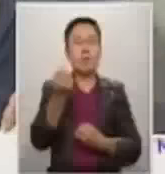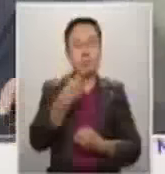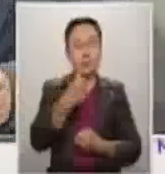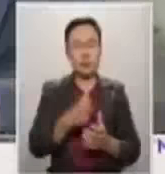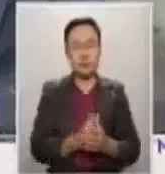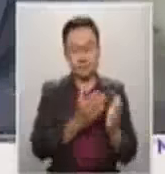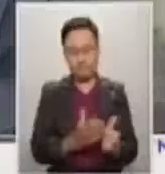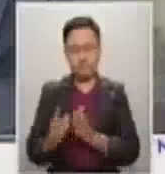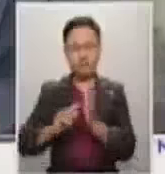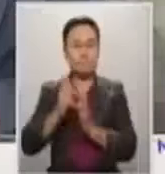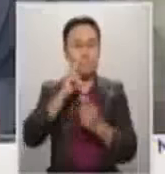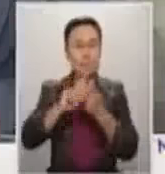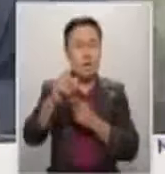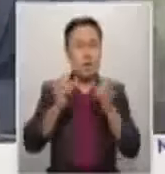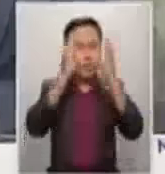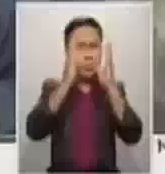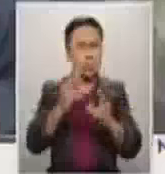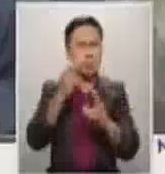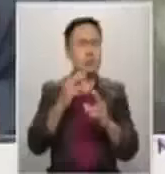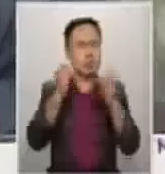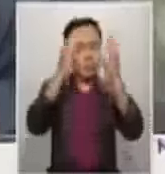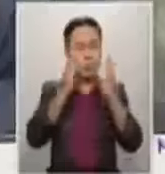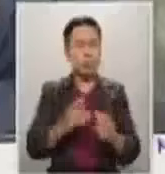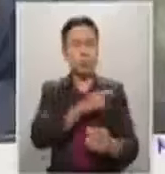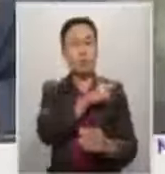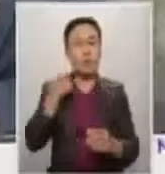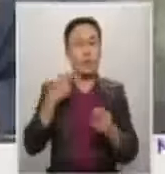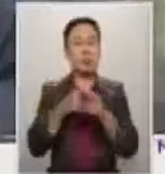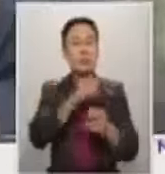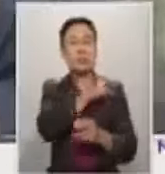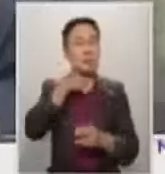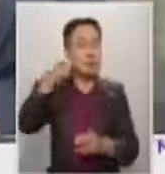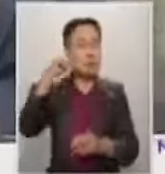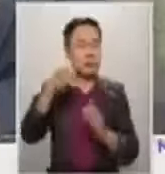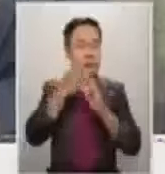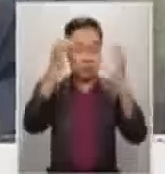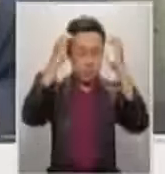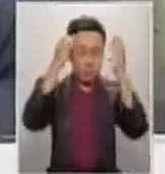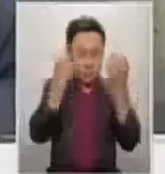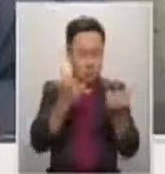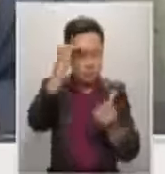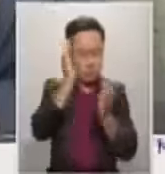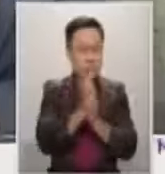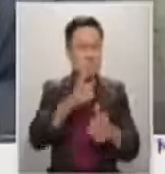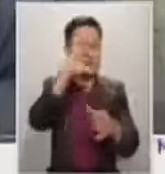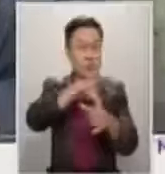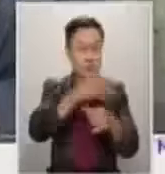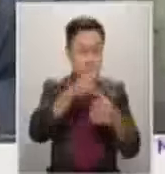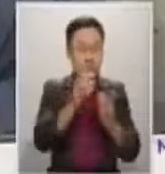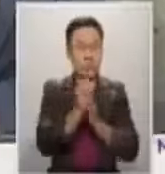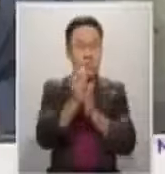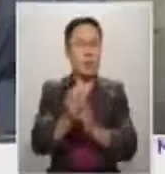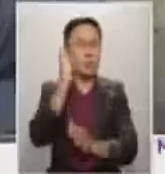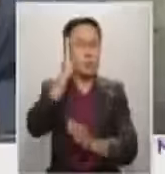ของครูอิ๋วนะครับวันนี้ตำรวจได้มีการพาตัวผู้ต้องหาฆ่าข่มขืนปาดคอครูอิ๋วไปทำแผนประกอบคำรับสารภาพเมื่อช่วงกลางดึก